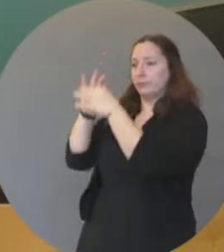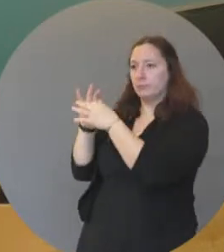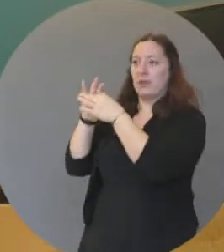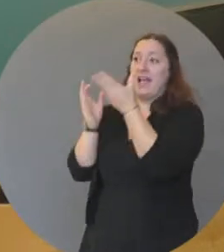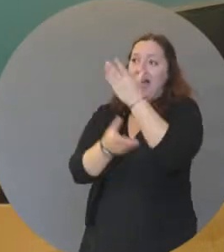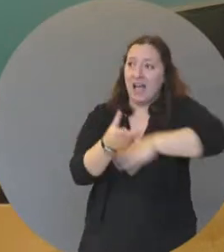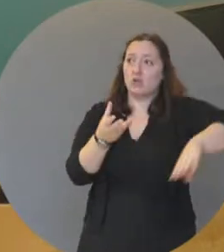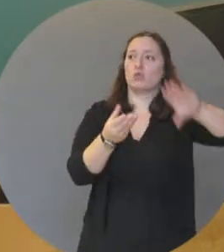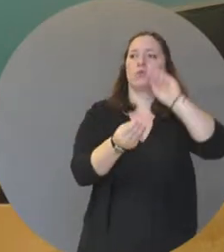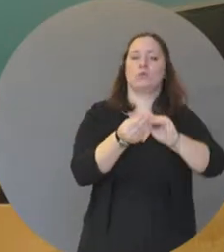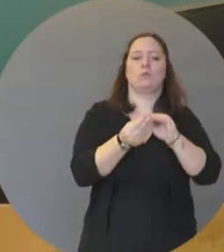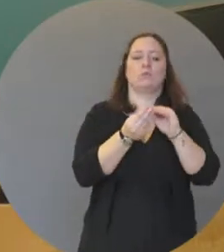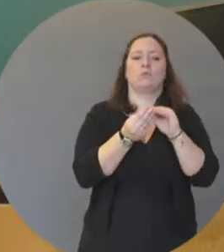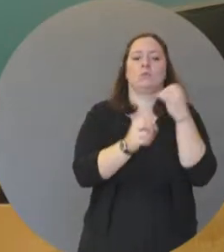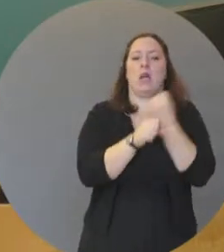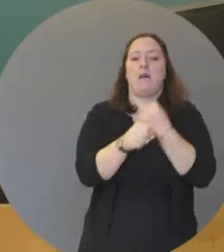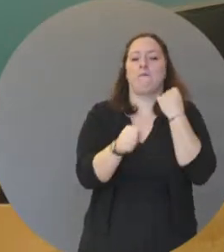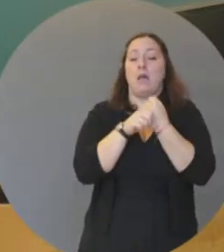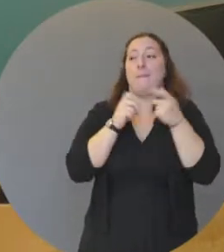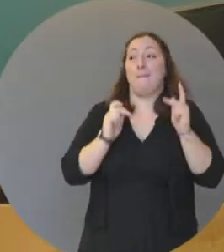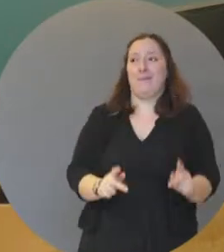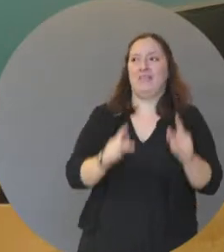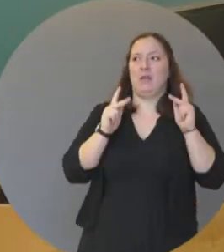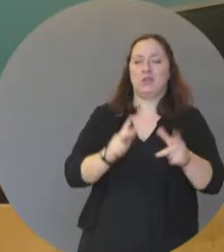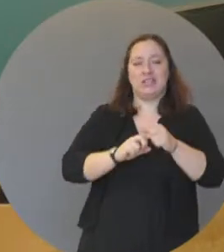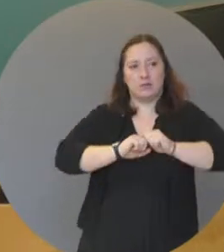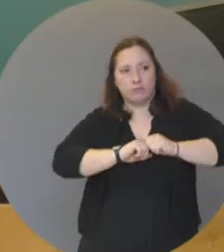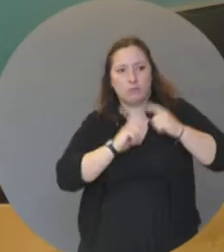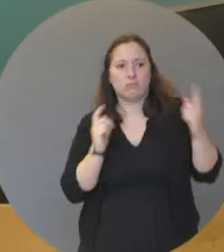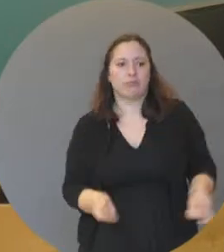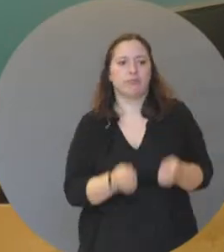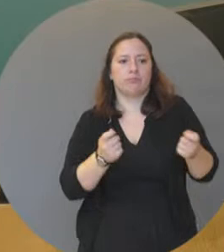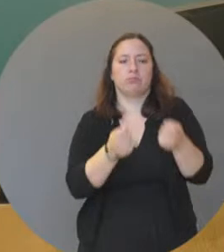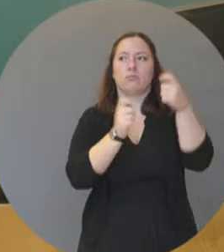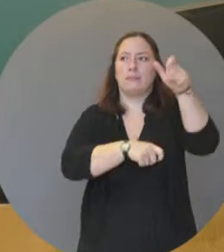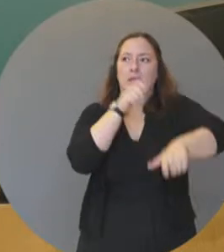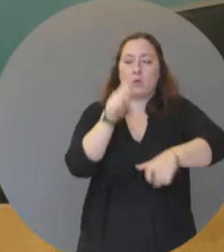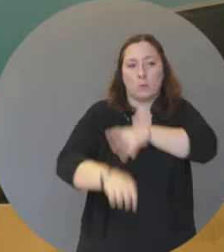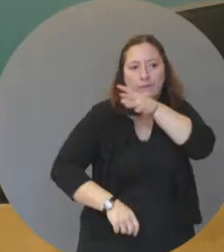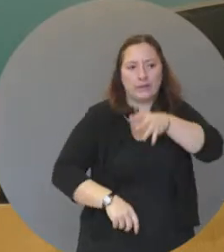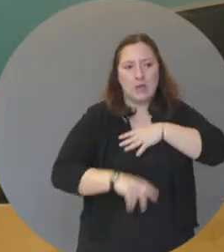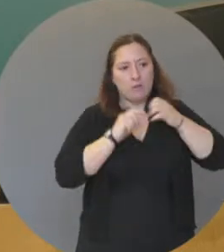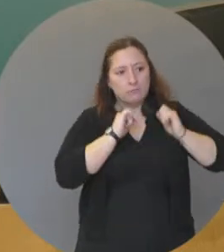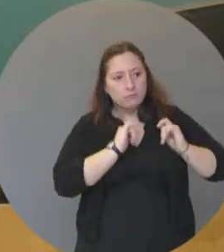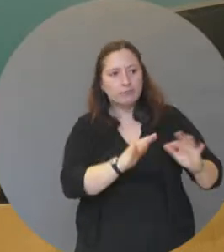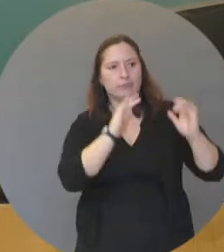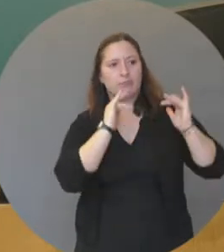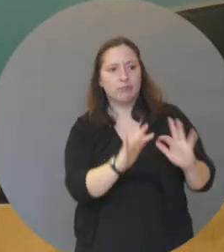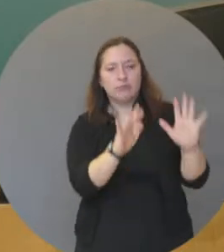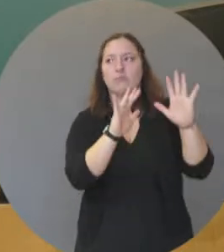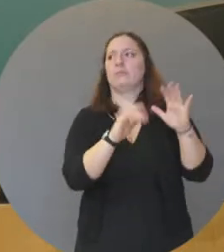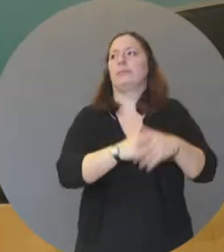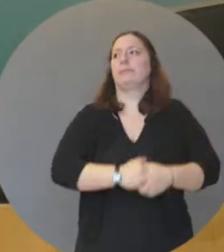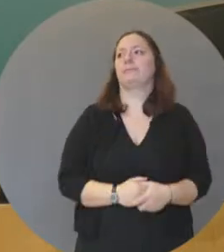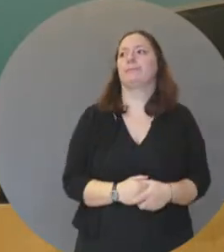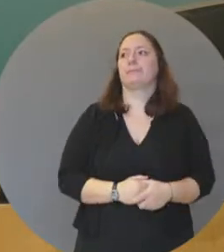travail pédagogique certains avec les acteurs de la société civile et de la communauté éducative